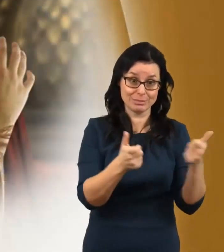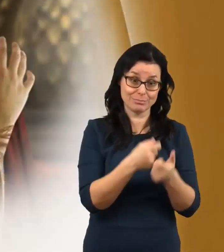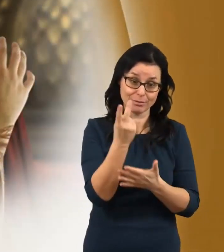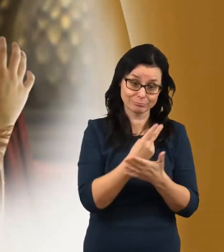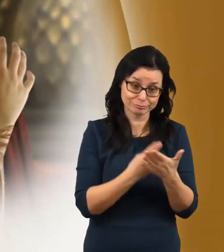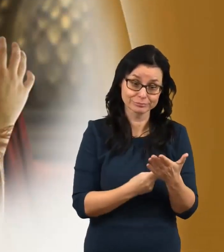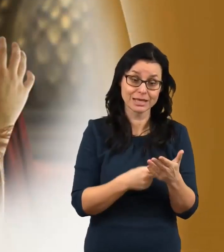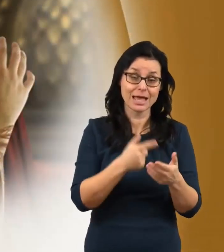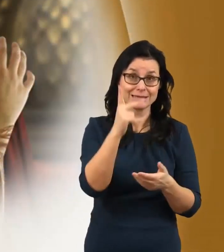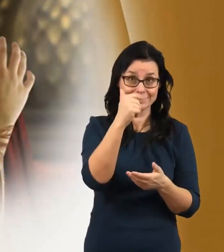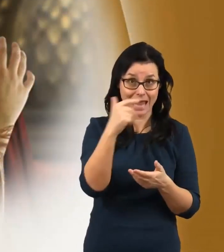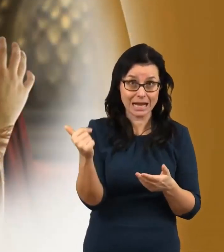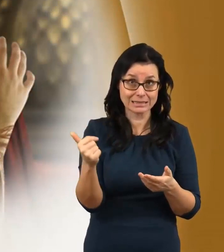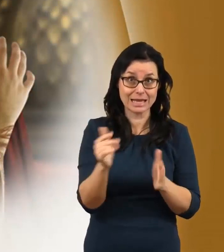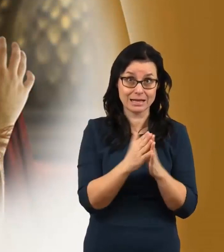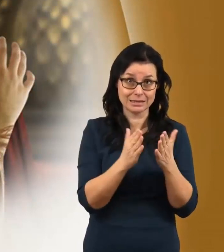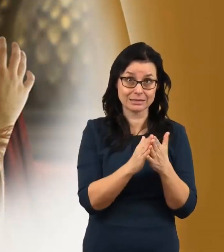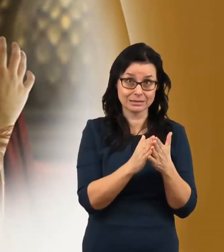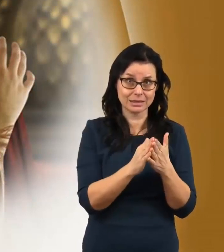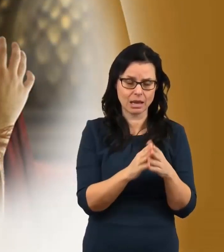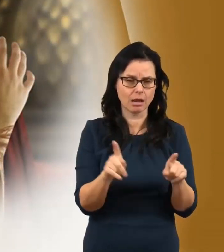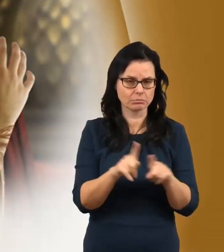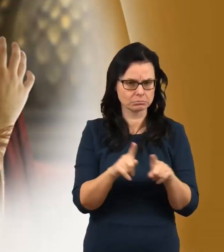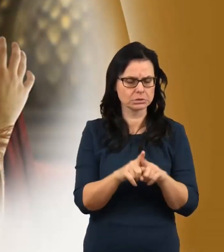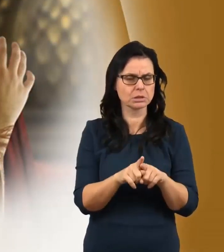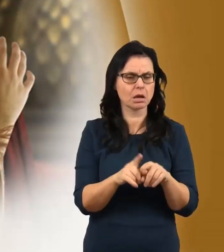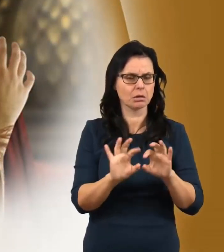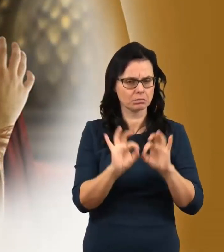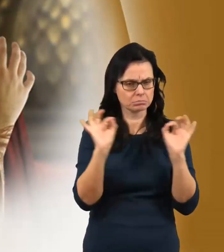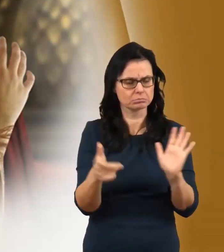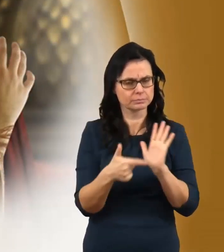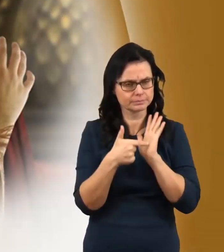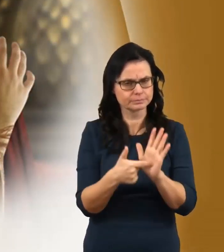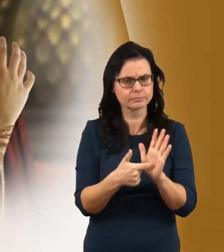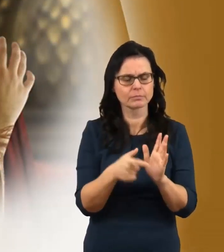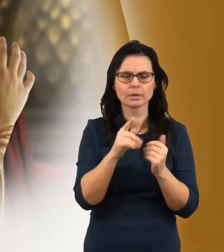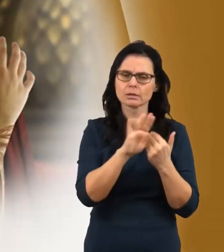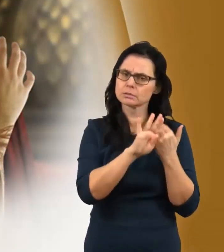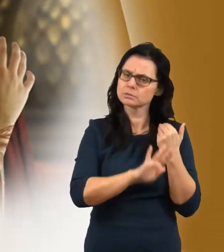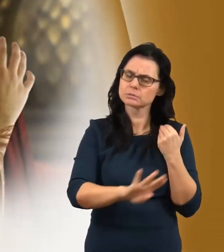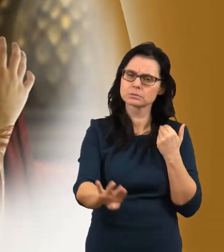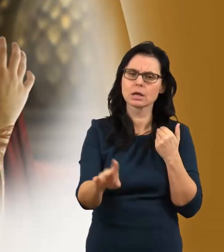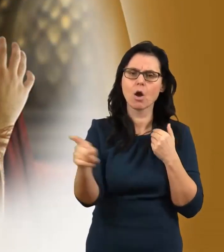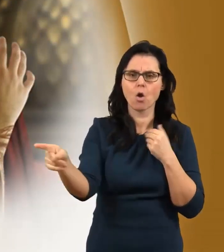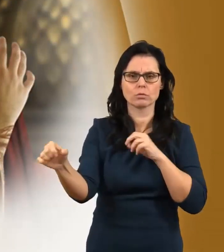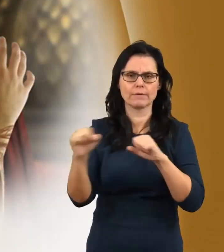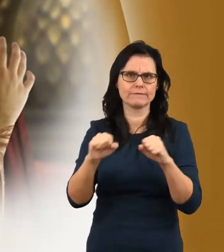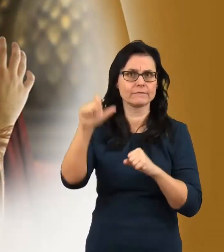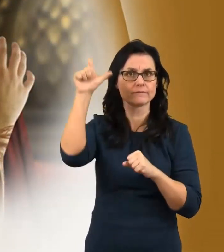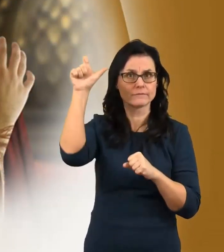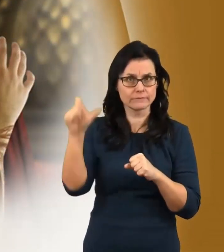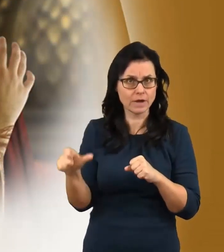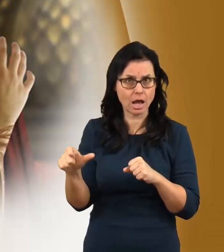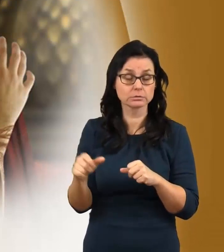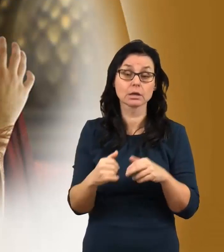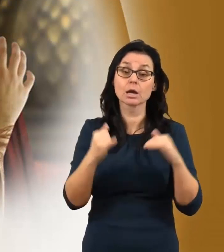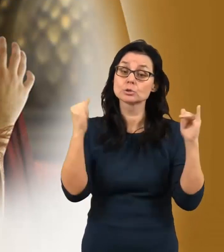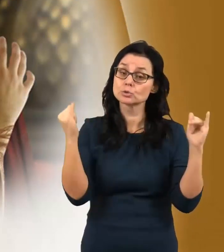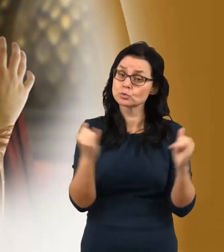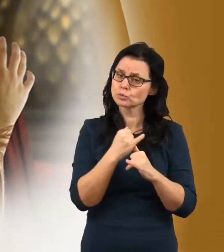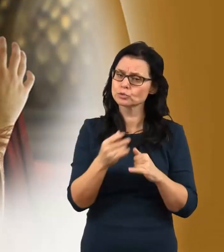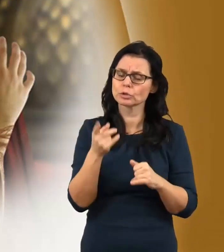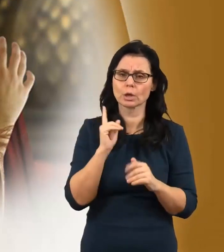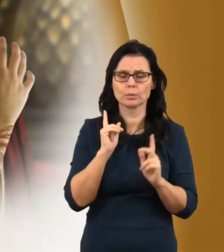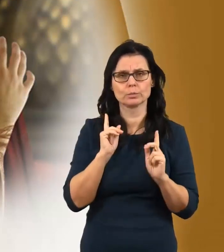proroka, tak se seznamujeme i s tímto zvláštním a mimořádným panovníkem. Skutečně to musel být